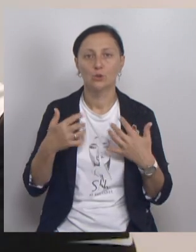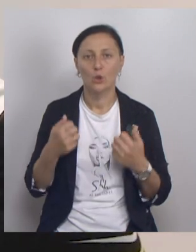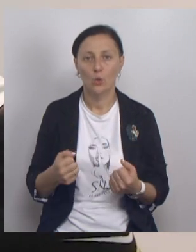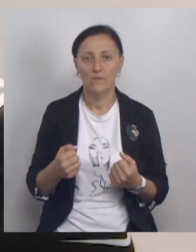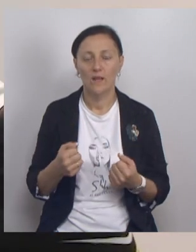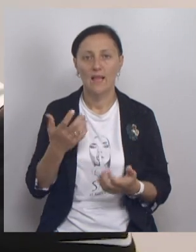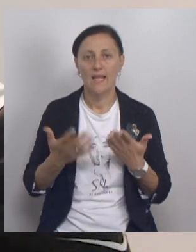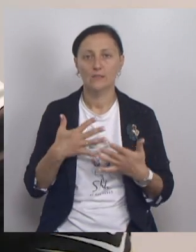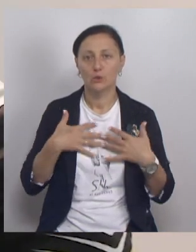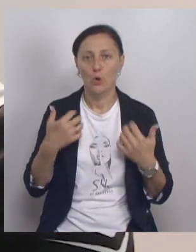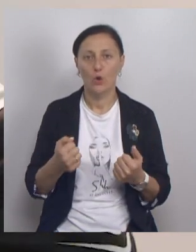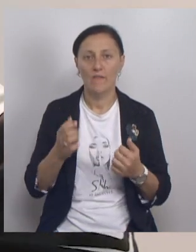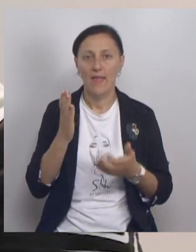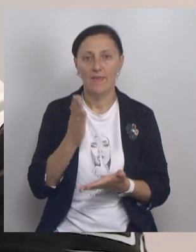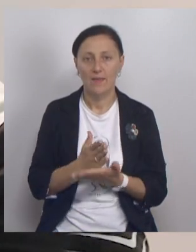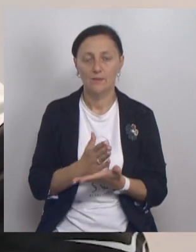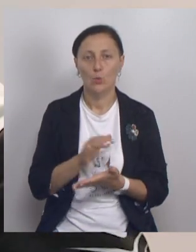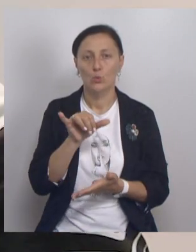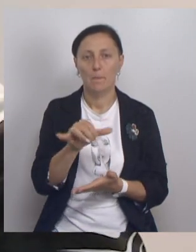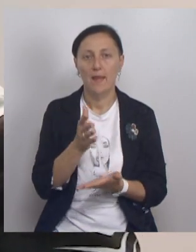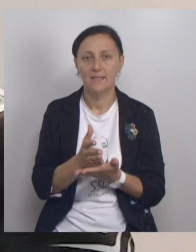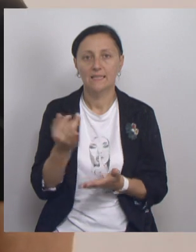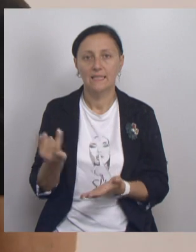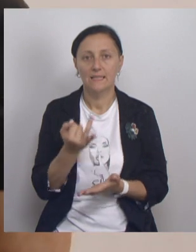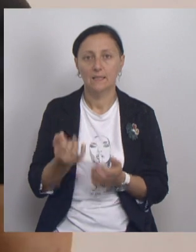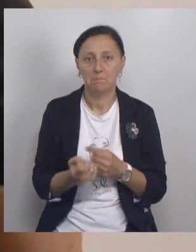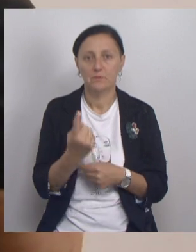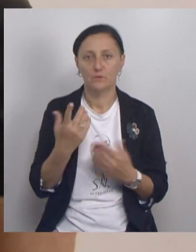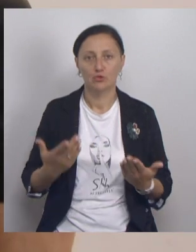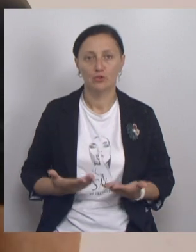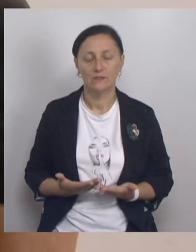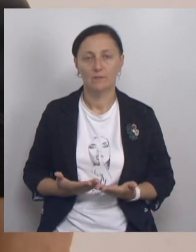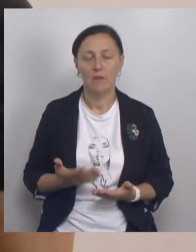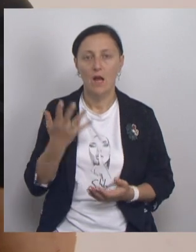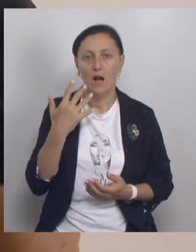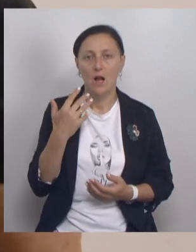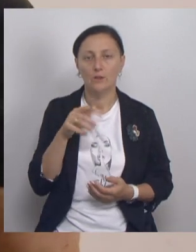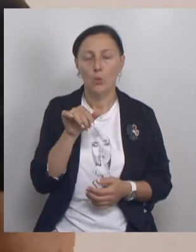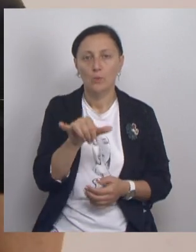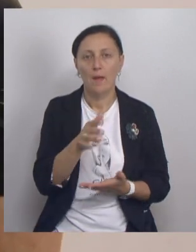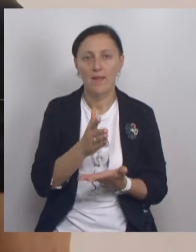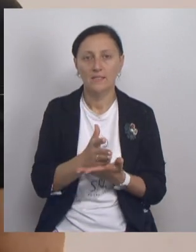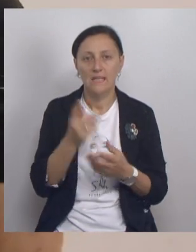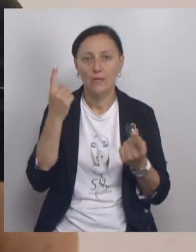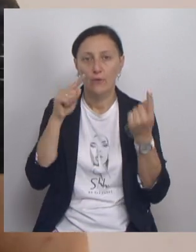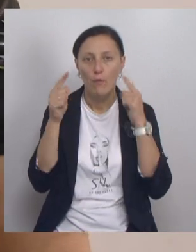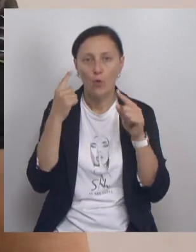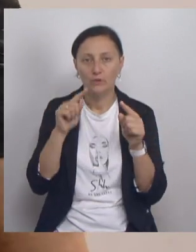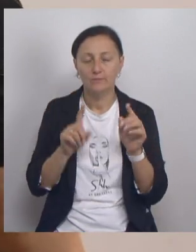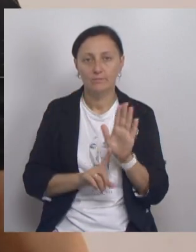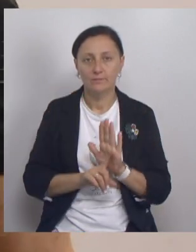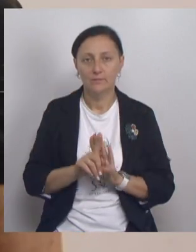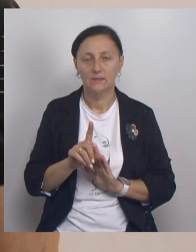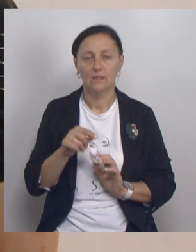Если здоровье есть, у тебя появляется интерес к жизни. Ну и когда у тебя творчество появляется, то есть ты